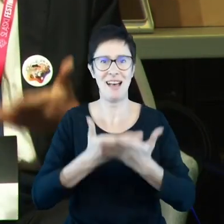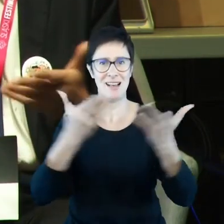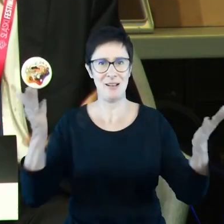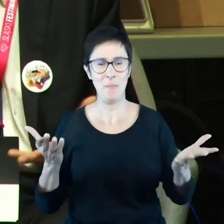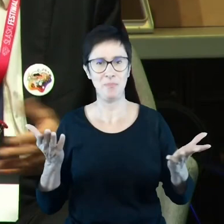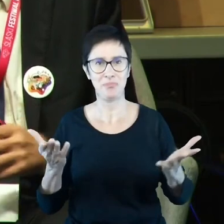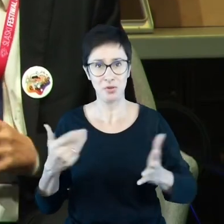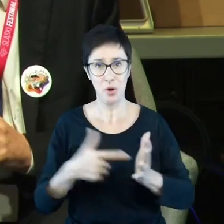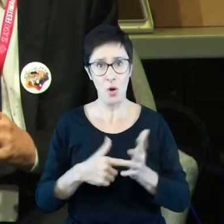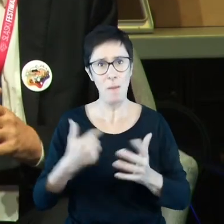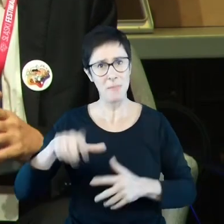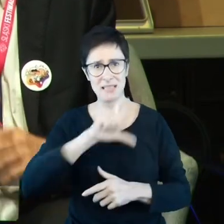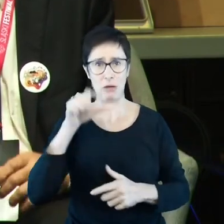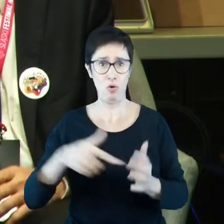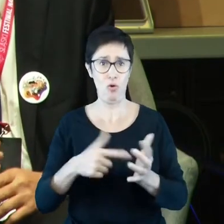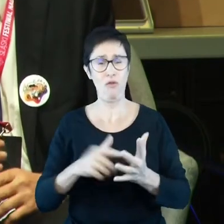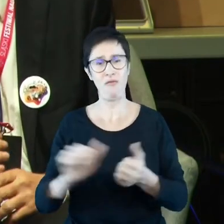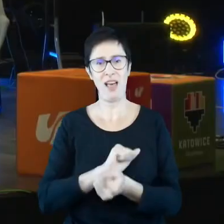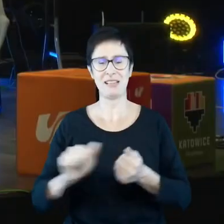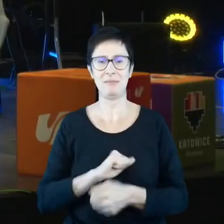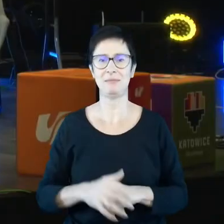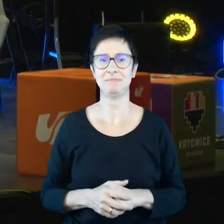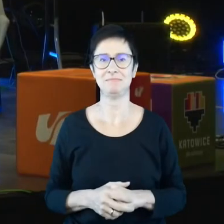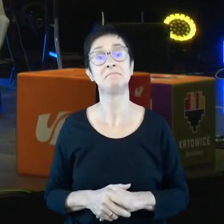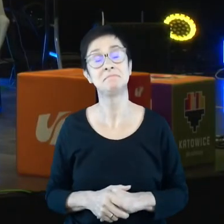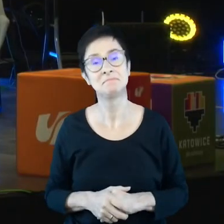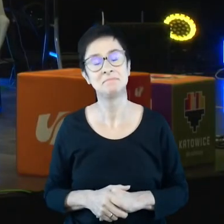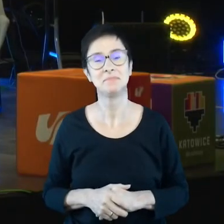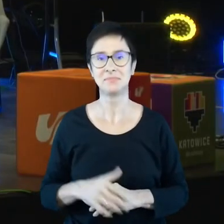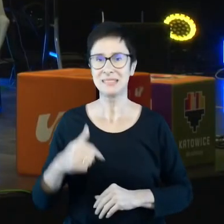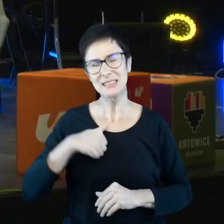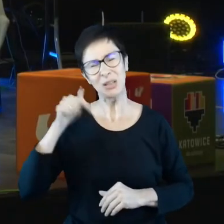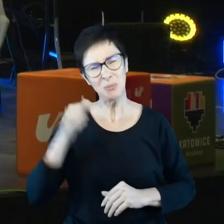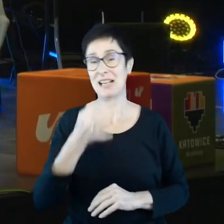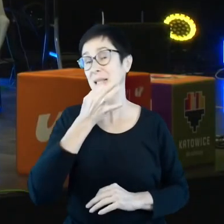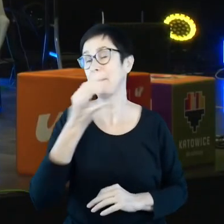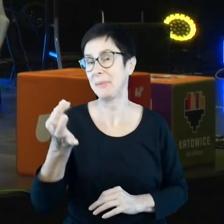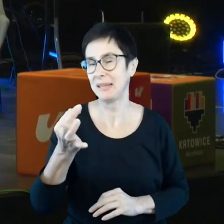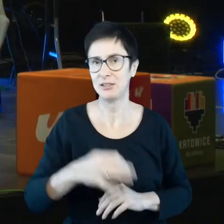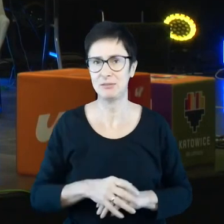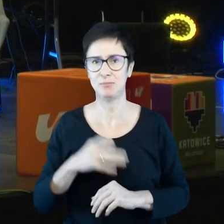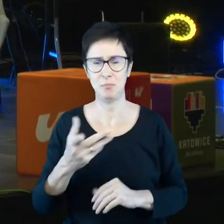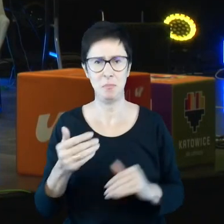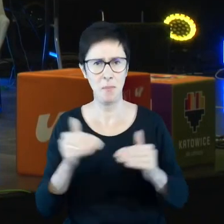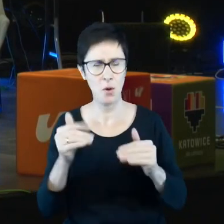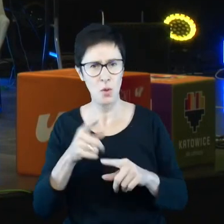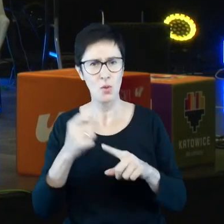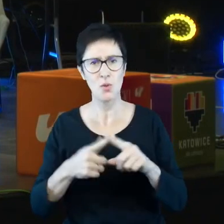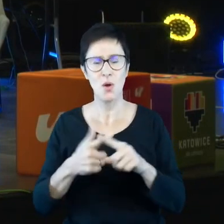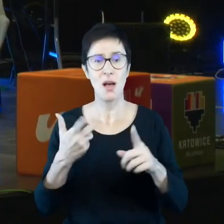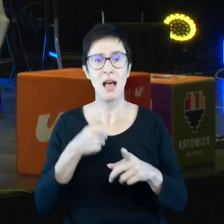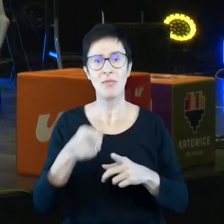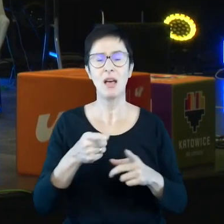nam chodzi, o którą walczymy. To zabrzmi bardzo banalnie, ale ja muszę o to zapytać. Czy to jest trochę tak, że do takich powieści